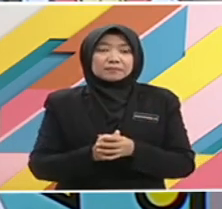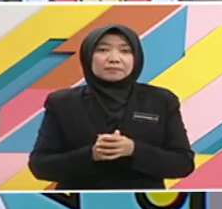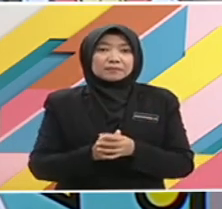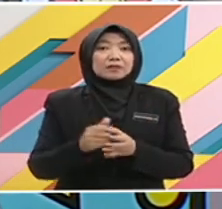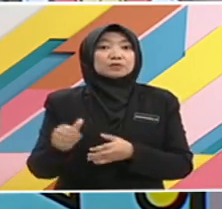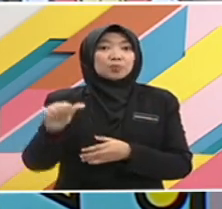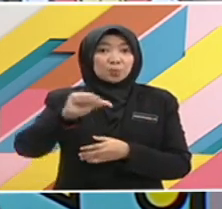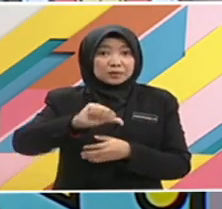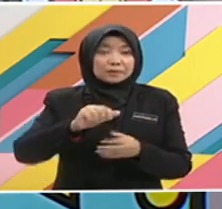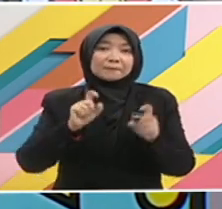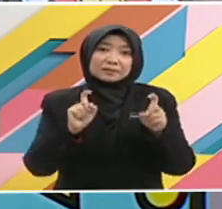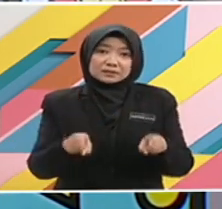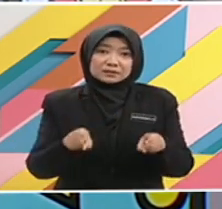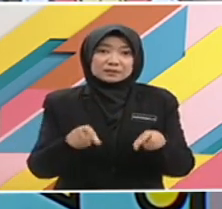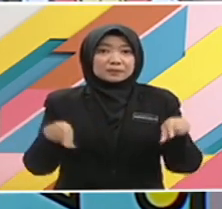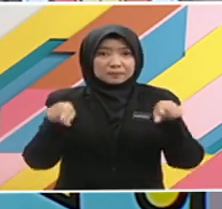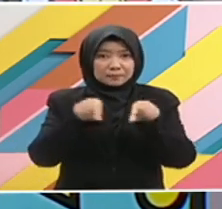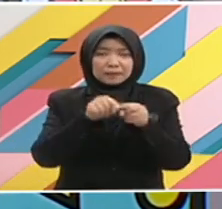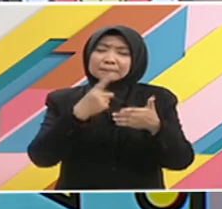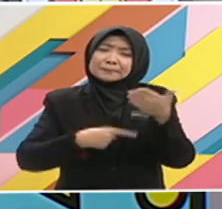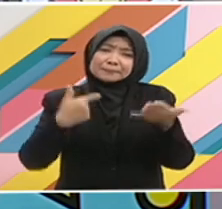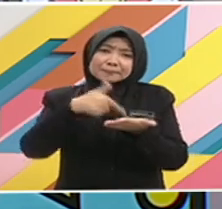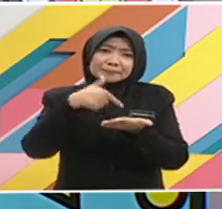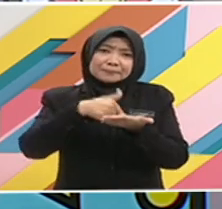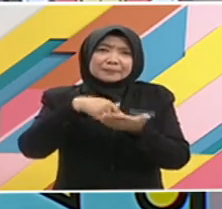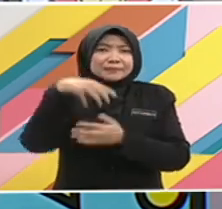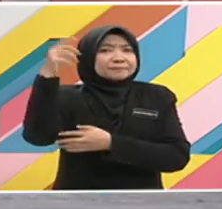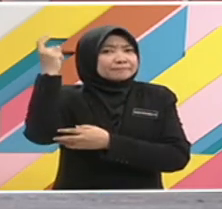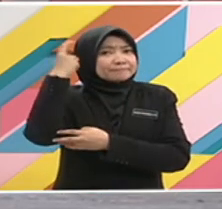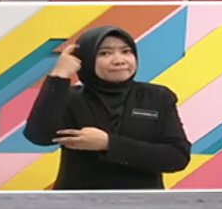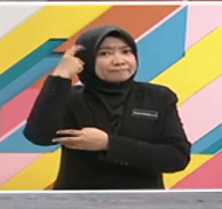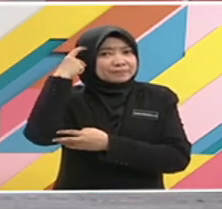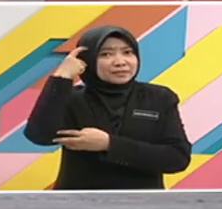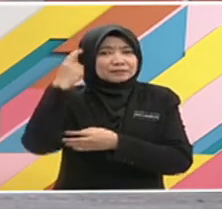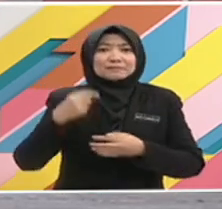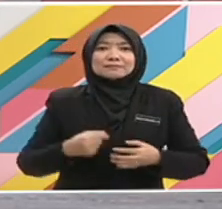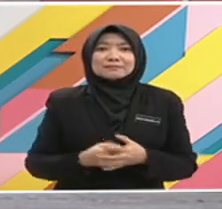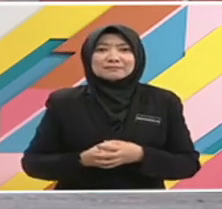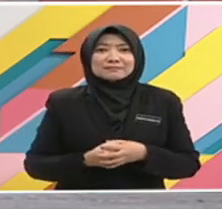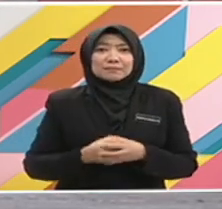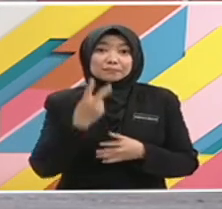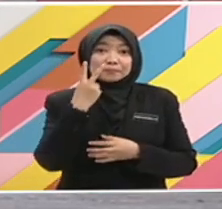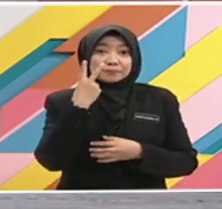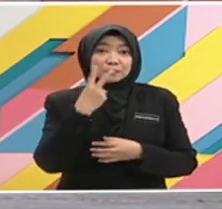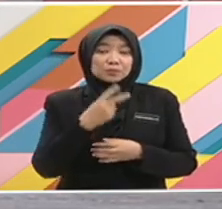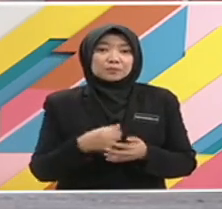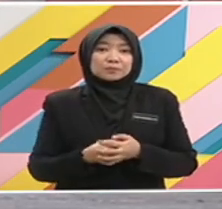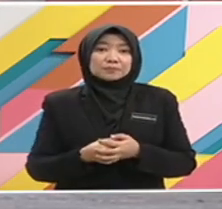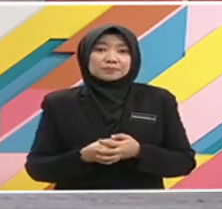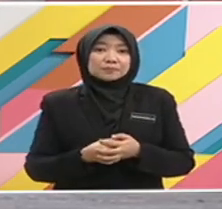Ya, betul. Ya. Okey, apa lagi? Apa lagi ya? Saya tengah fikir ni cikgu. Kalau tengok apa yang ada dekat sini lagi. Okey, apa yang ada dekat sini saya